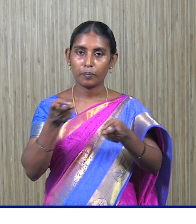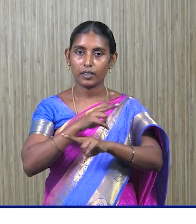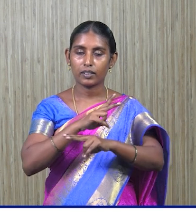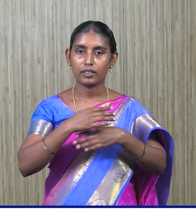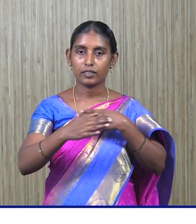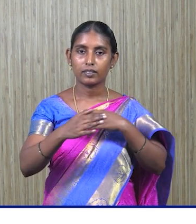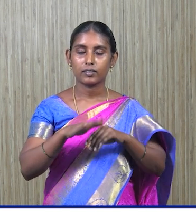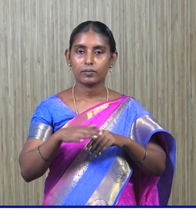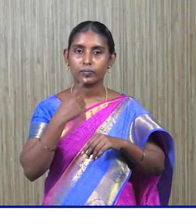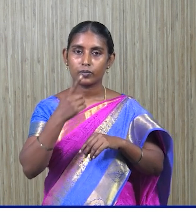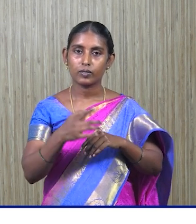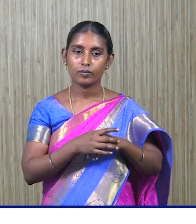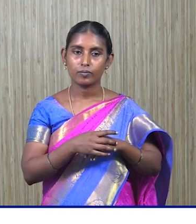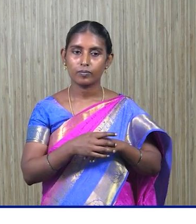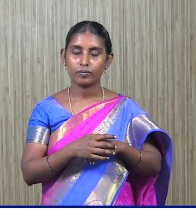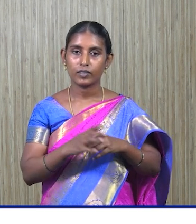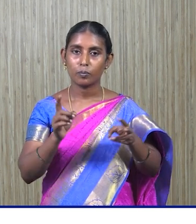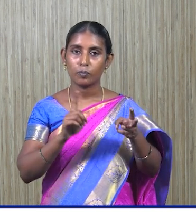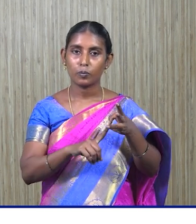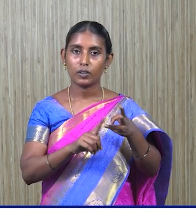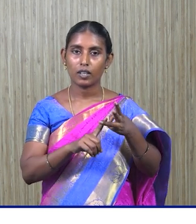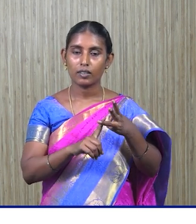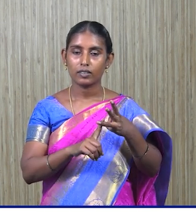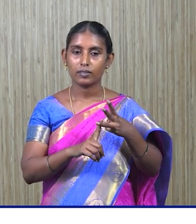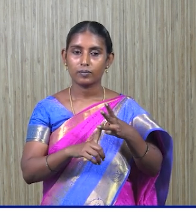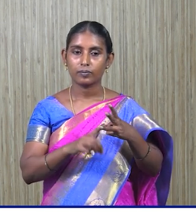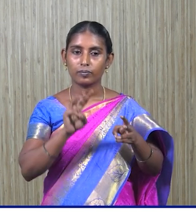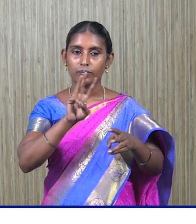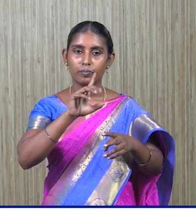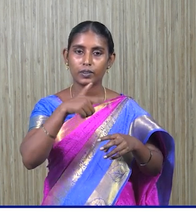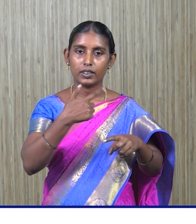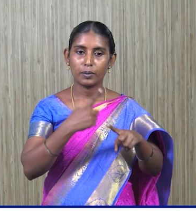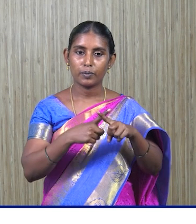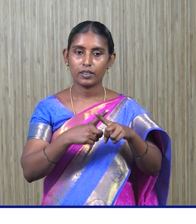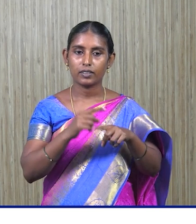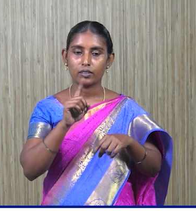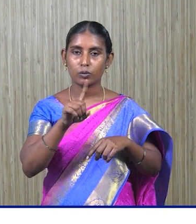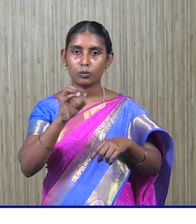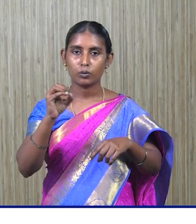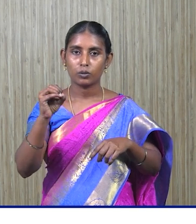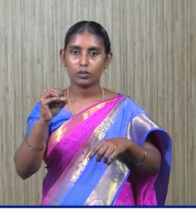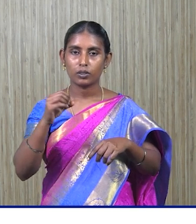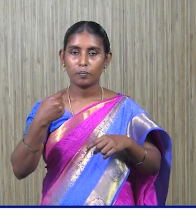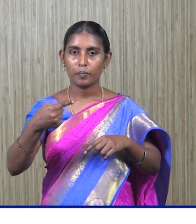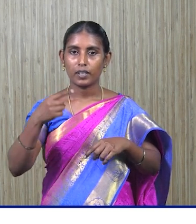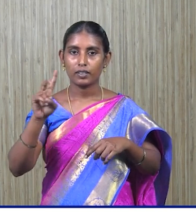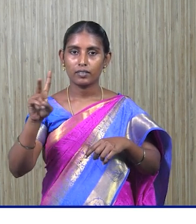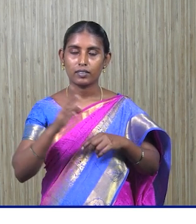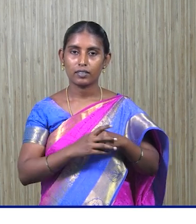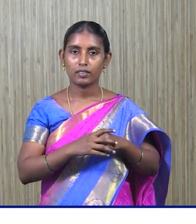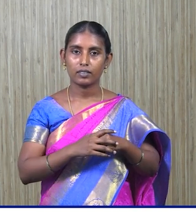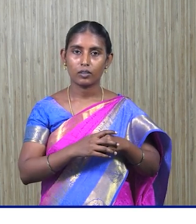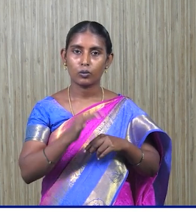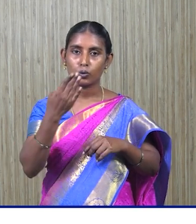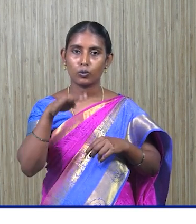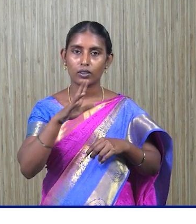மூன்றாவது அமைப்பிலிருந்து நாம் பின்வரும் சமன்பாட்டை குறித்து கொள்கின்றோம். 37 பெருக்கல் 100 மைனஸ் 2. அப்போ 98